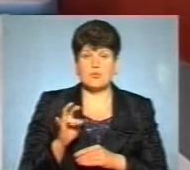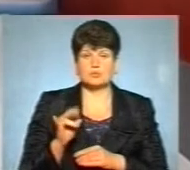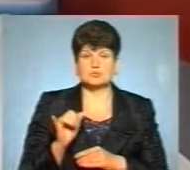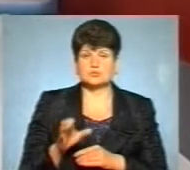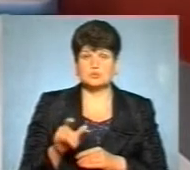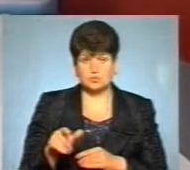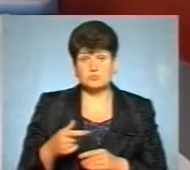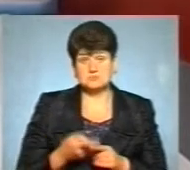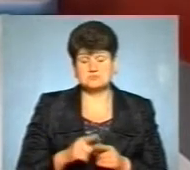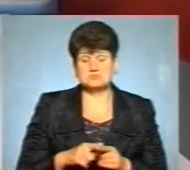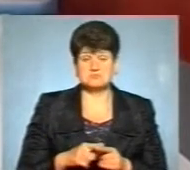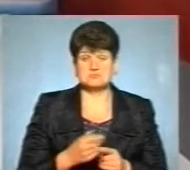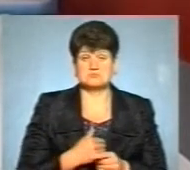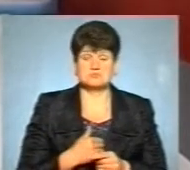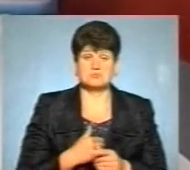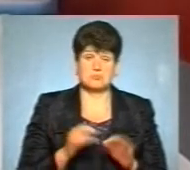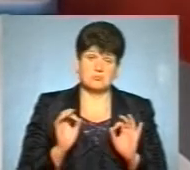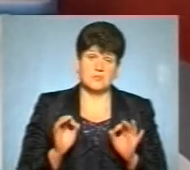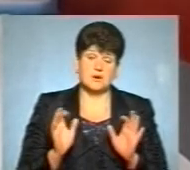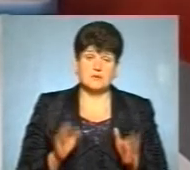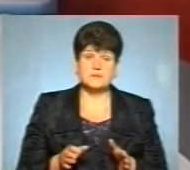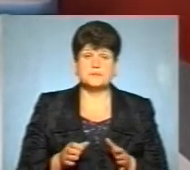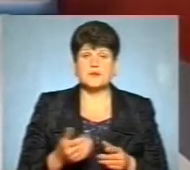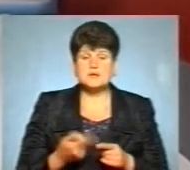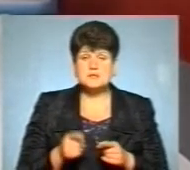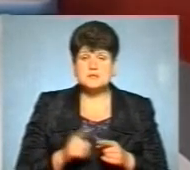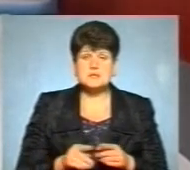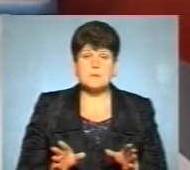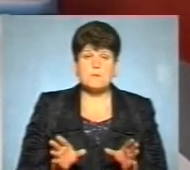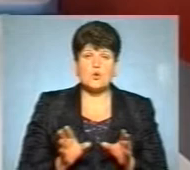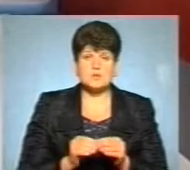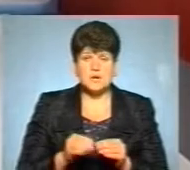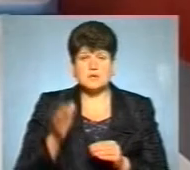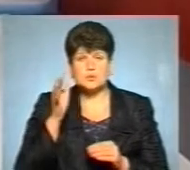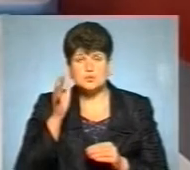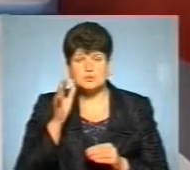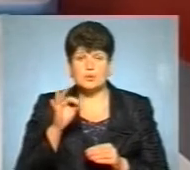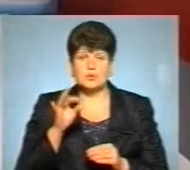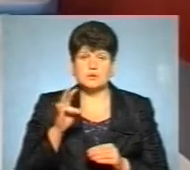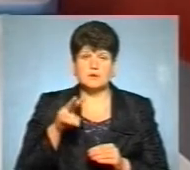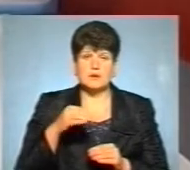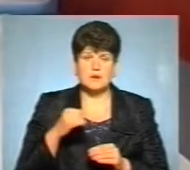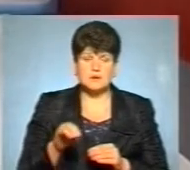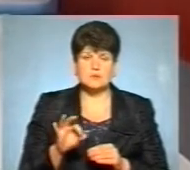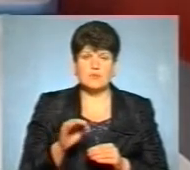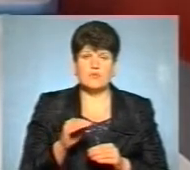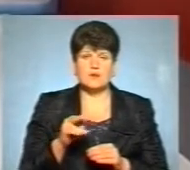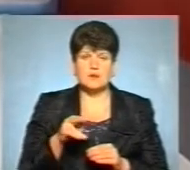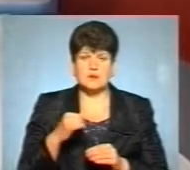Люди на це йдуть. І це правильно. І якраз оце поєднання, розумне поєднання онлайн і офлайн продажів